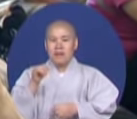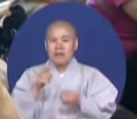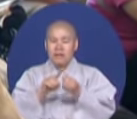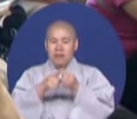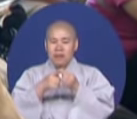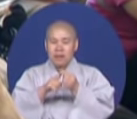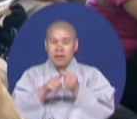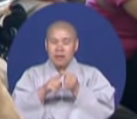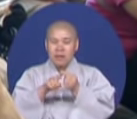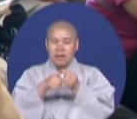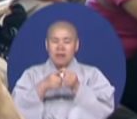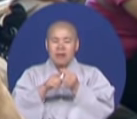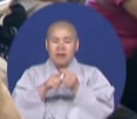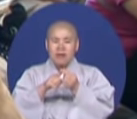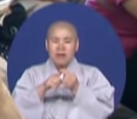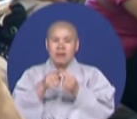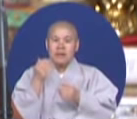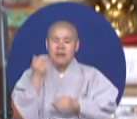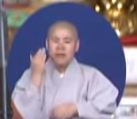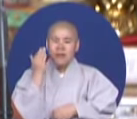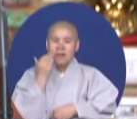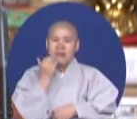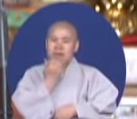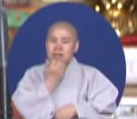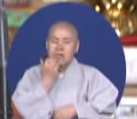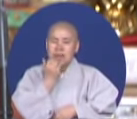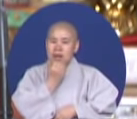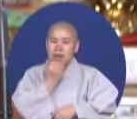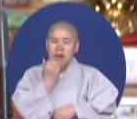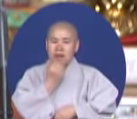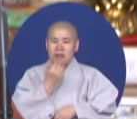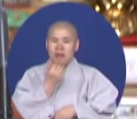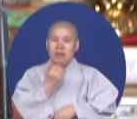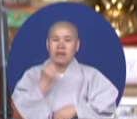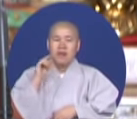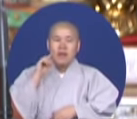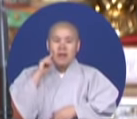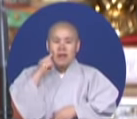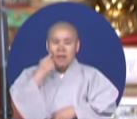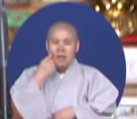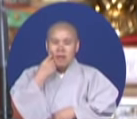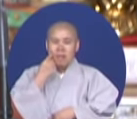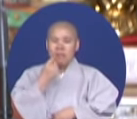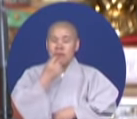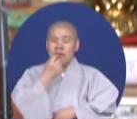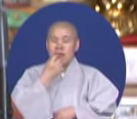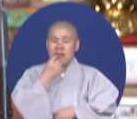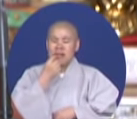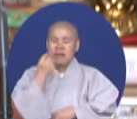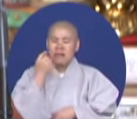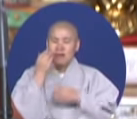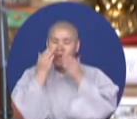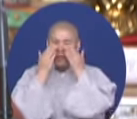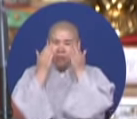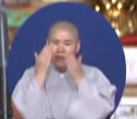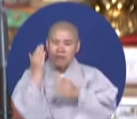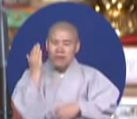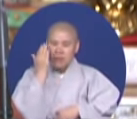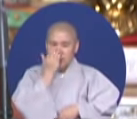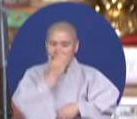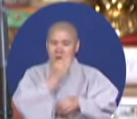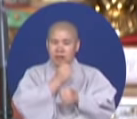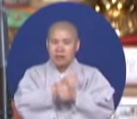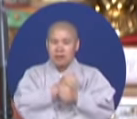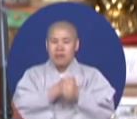아주 선백해요. 곱고 희다 이 말이에요. 라자색이 선백하다. 라자색 선백.